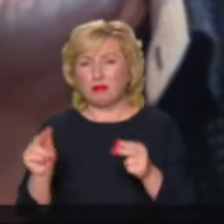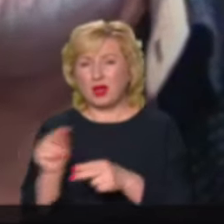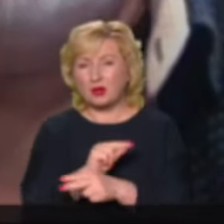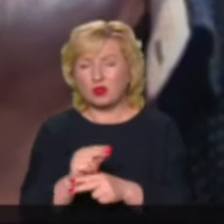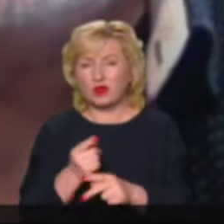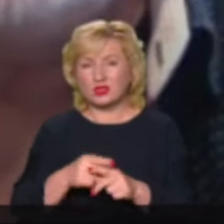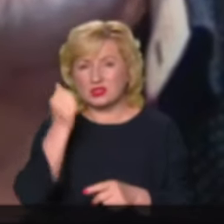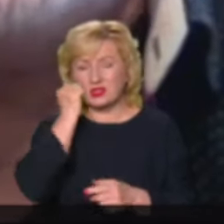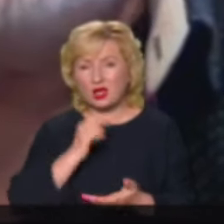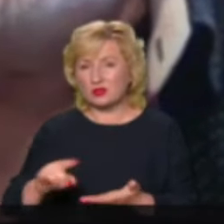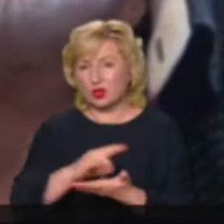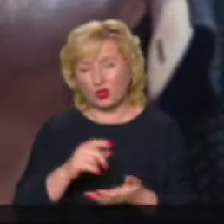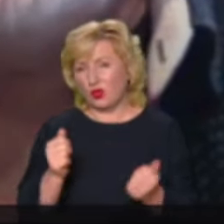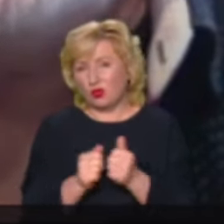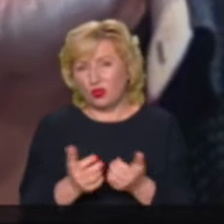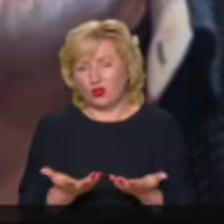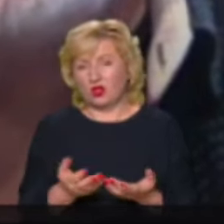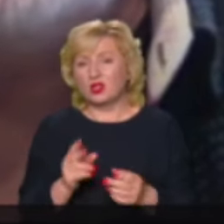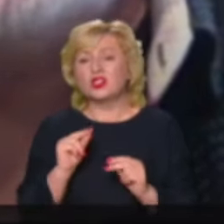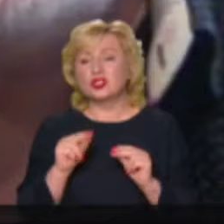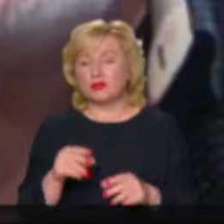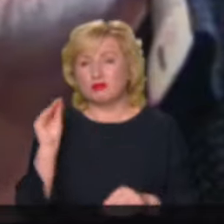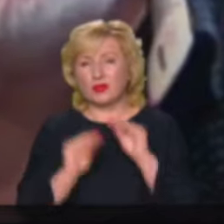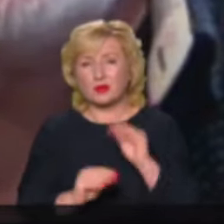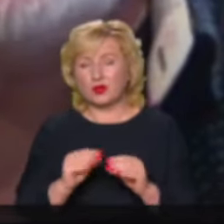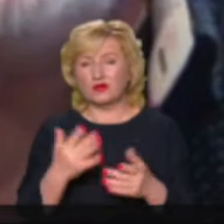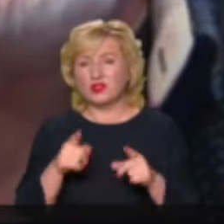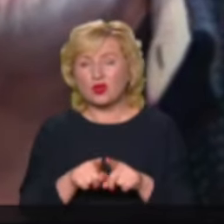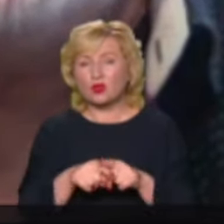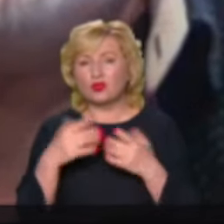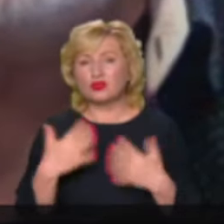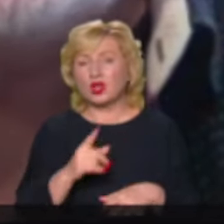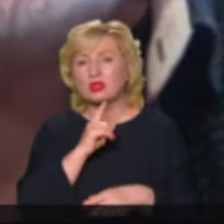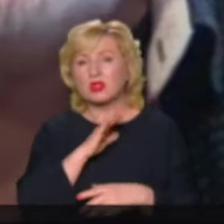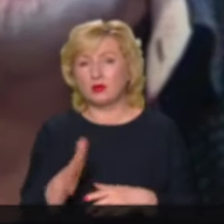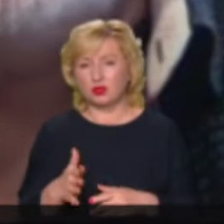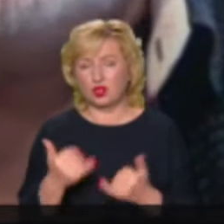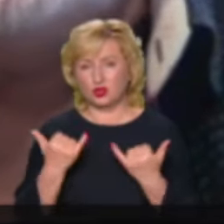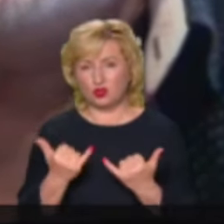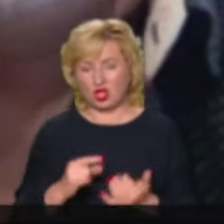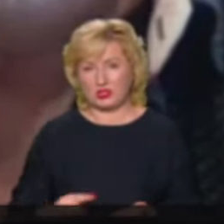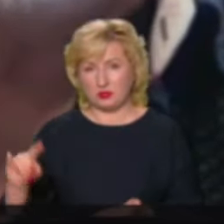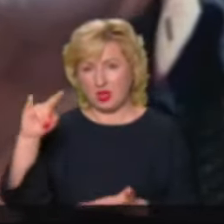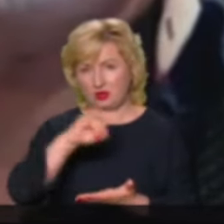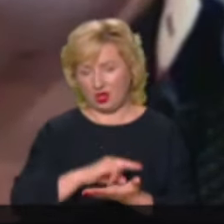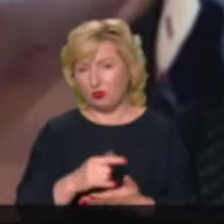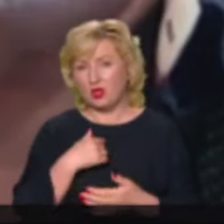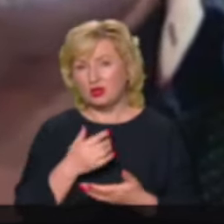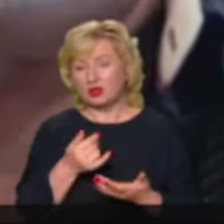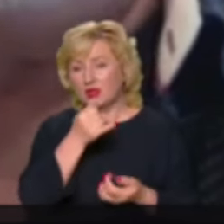дурне. Воно ж не може, чим ти його не напічки, він все одно вже не буде сучасним літаком. Ти не можеш